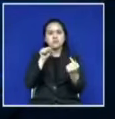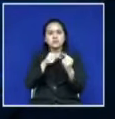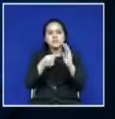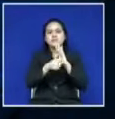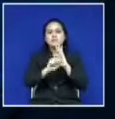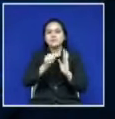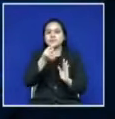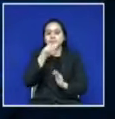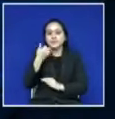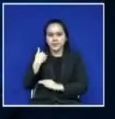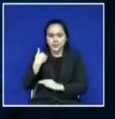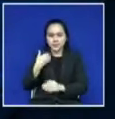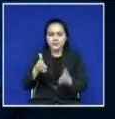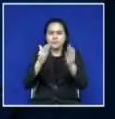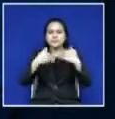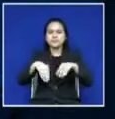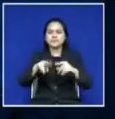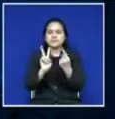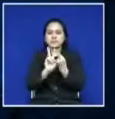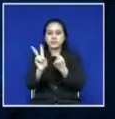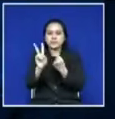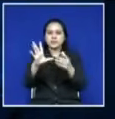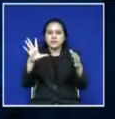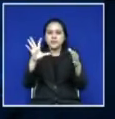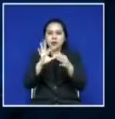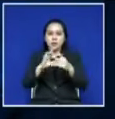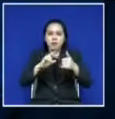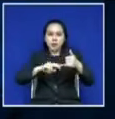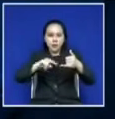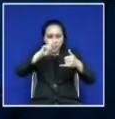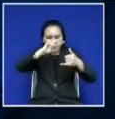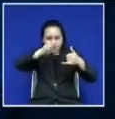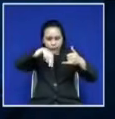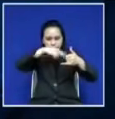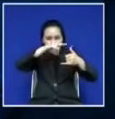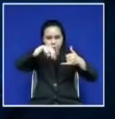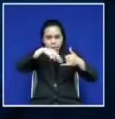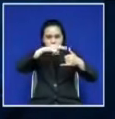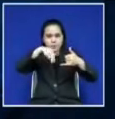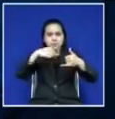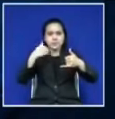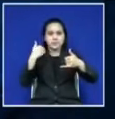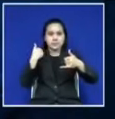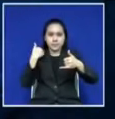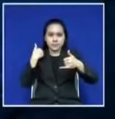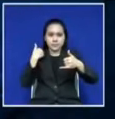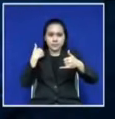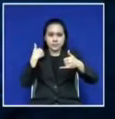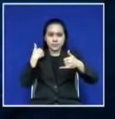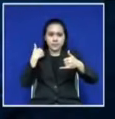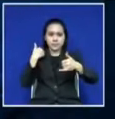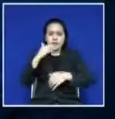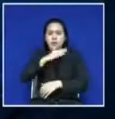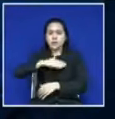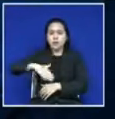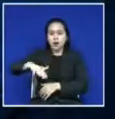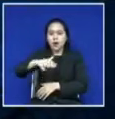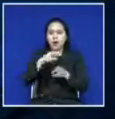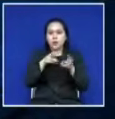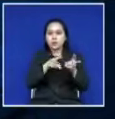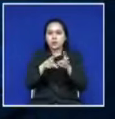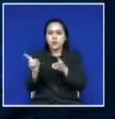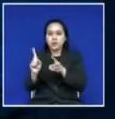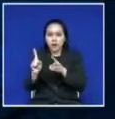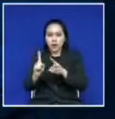กรองเพื่อค้นหาเนี่ยตามที่ท่านประหลัดได้พูดไปนะครับผมเรียนว่าเราจะเข้าไปค้นให้หมดนะครับ